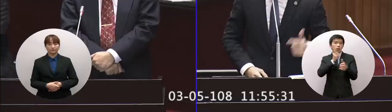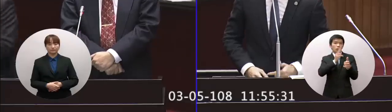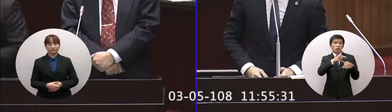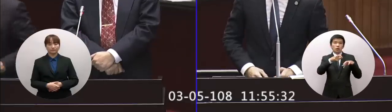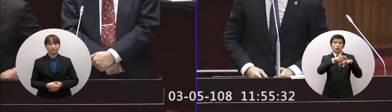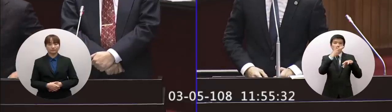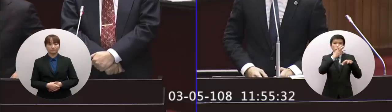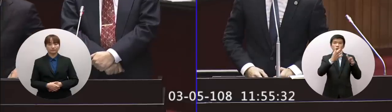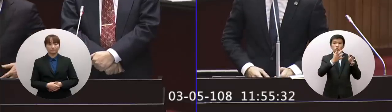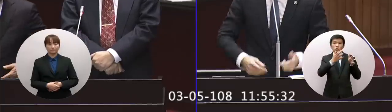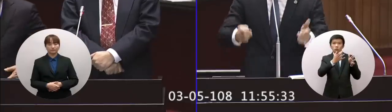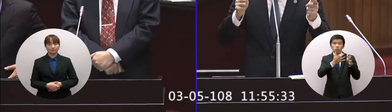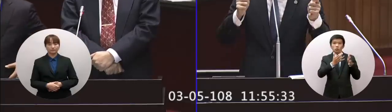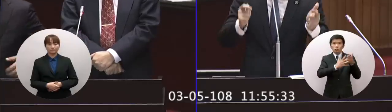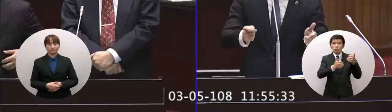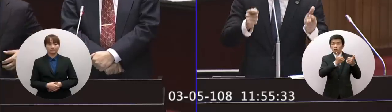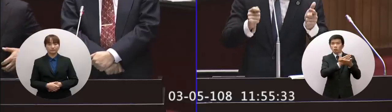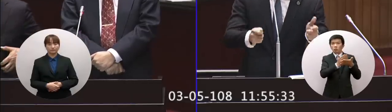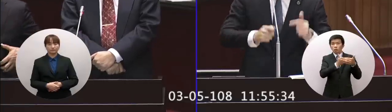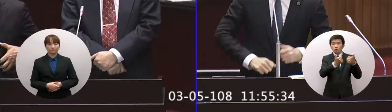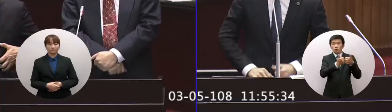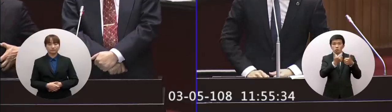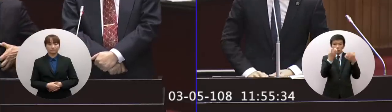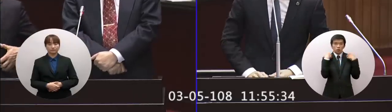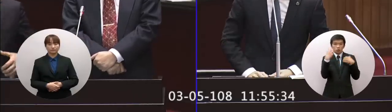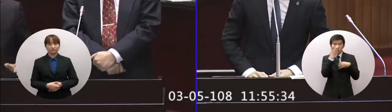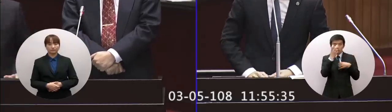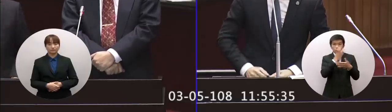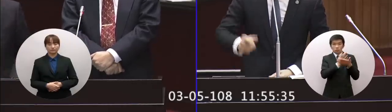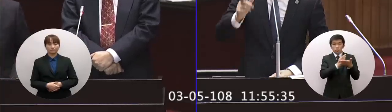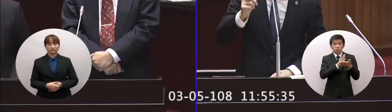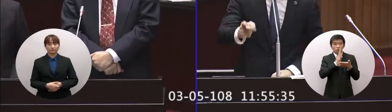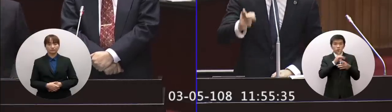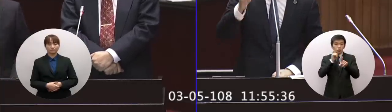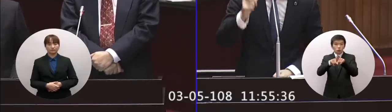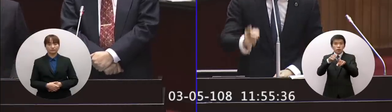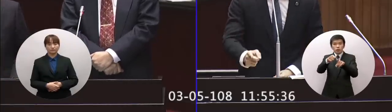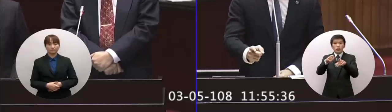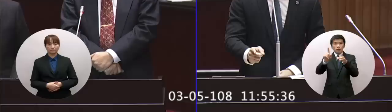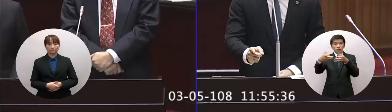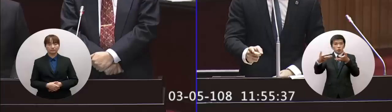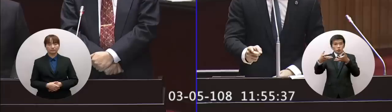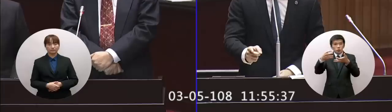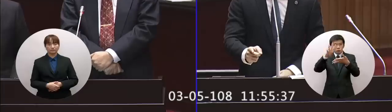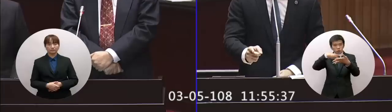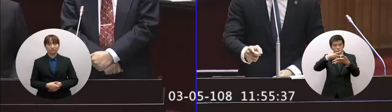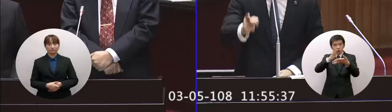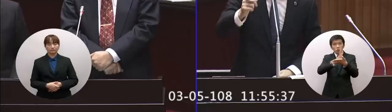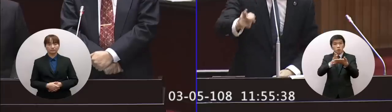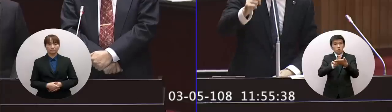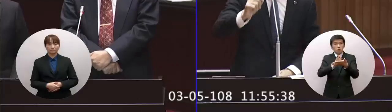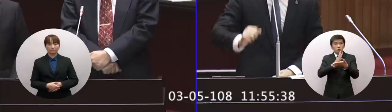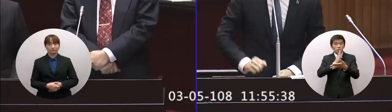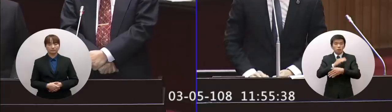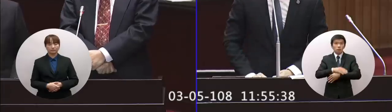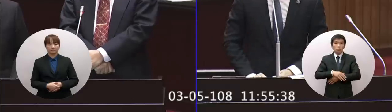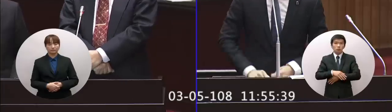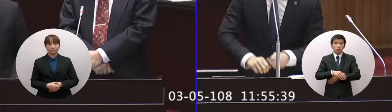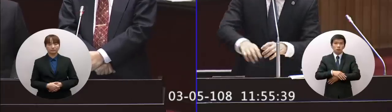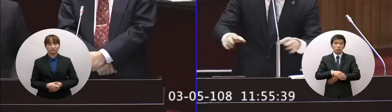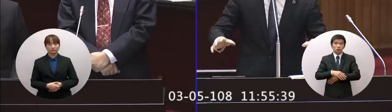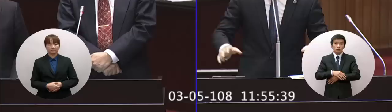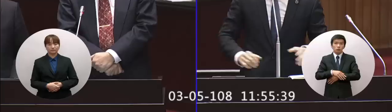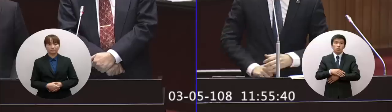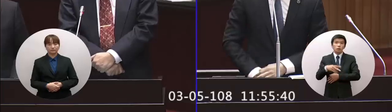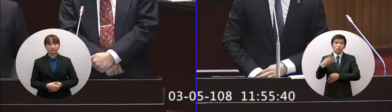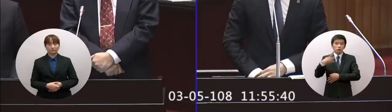投审会的代志，伊毋是针对肖面去审查。六委会上拢嘛爱参与审查，六委会毋是伫